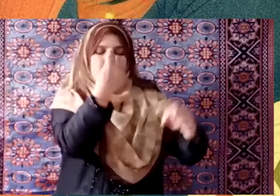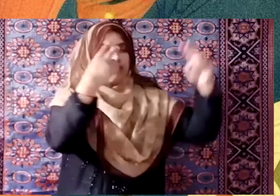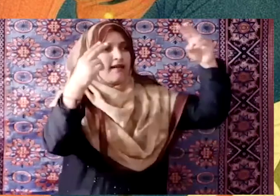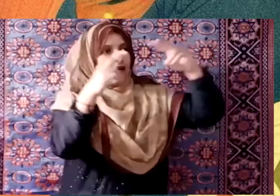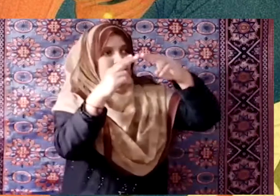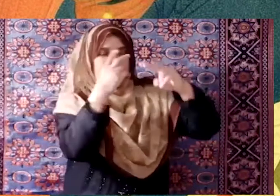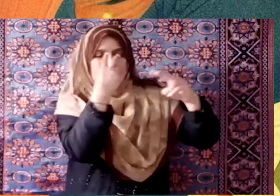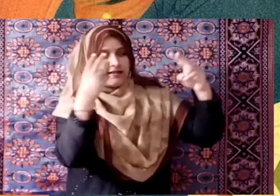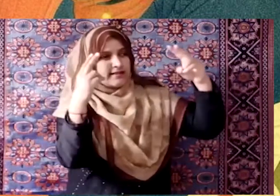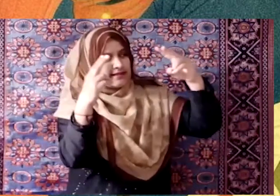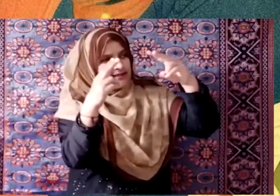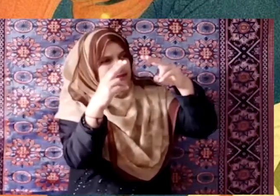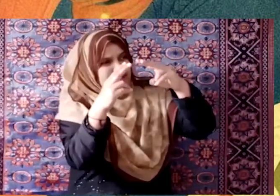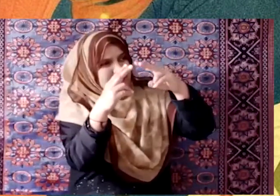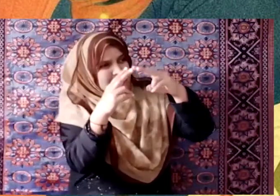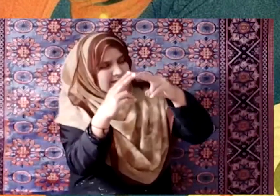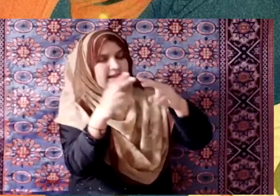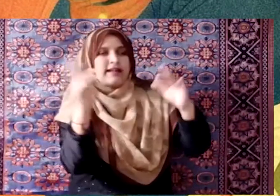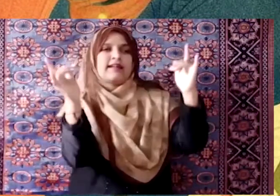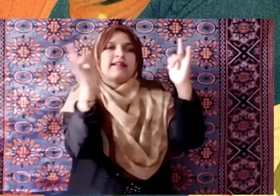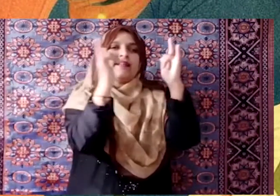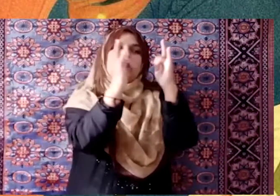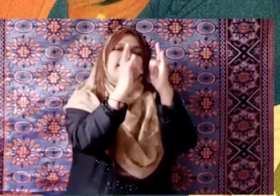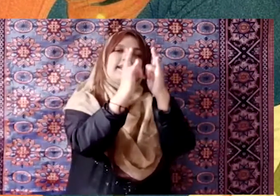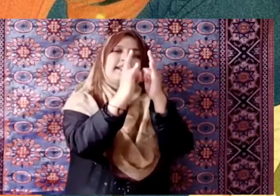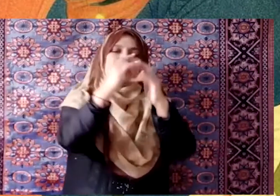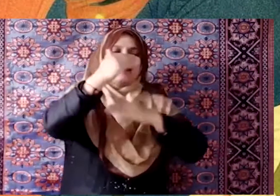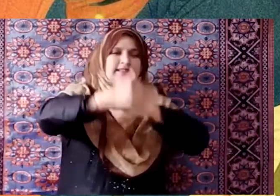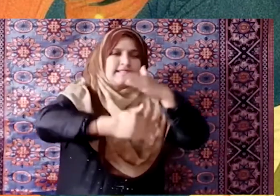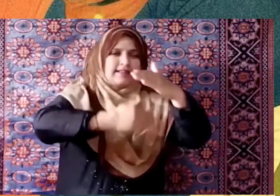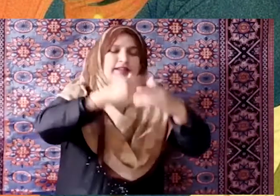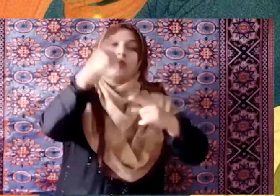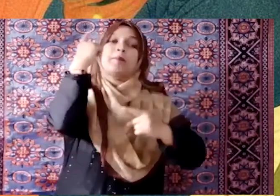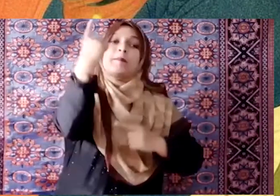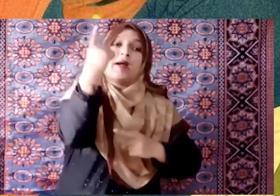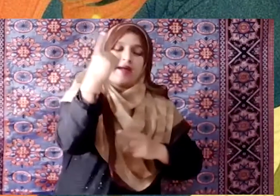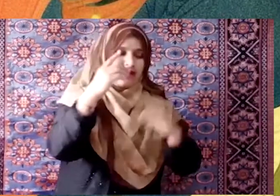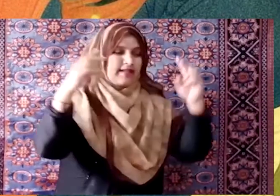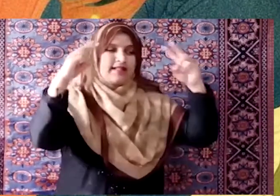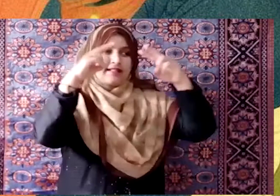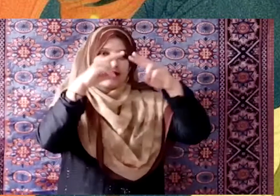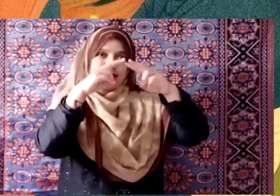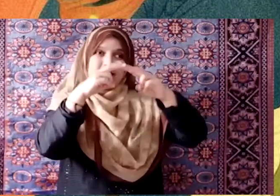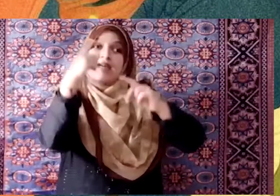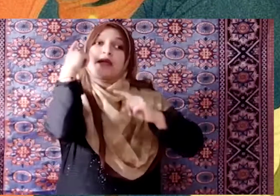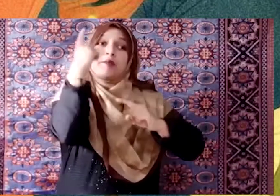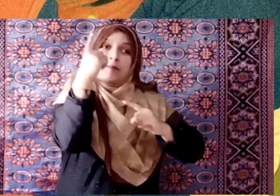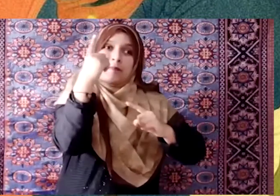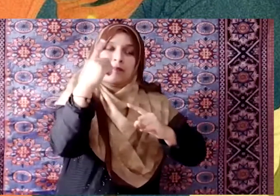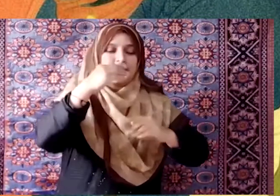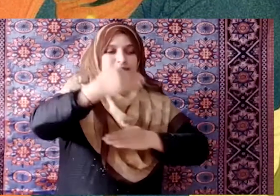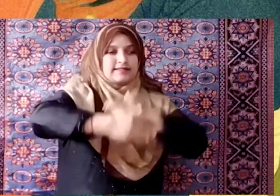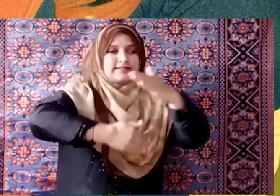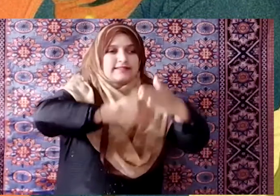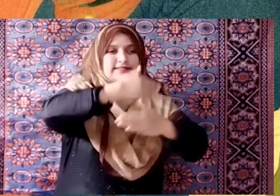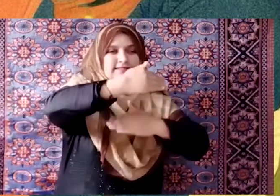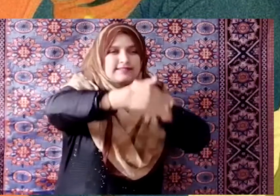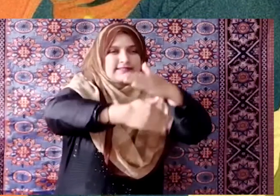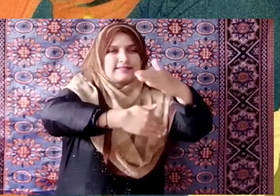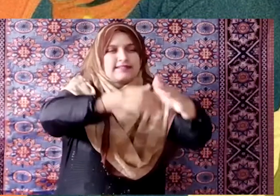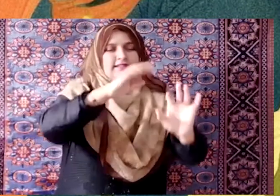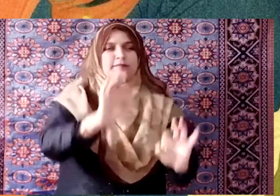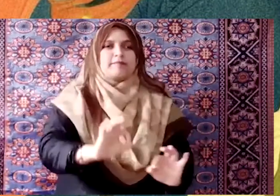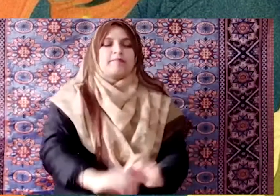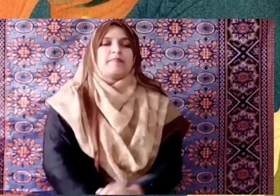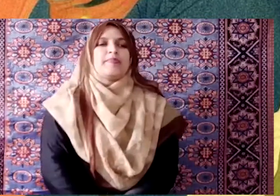مگر نظریں ملنے کے بعد اس کا انداز انتہائی نرم ہو گیا۔ یہ پہلی ملاقات دونوں کے درمیان